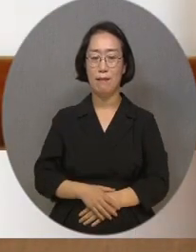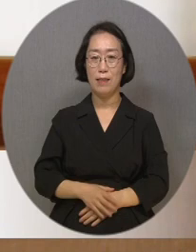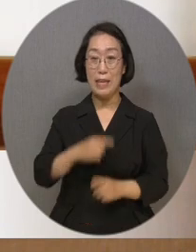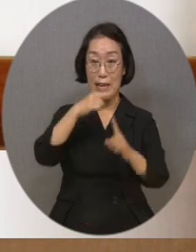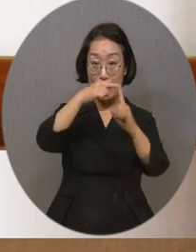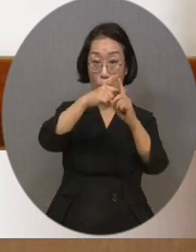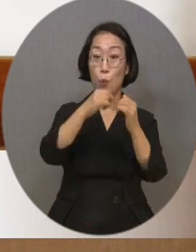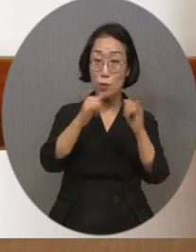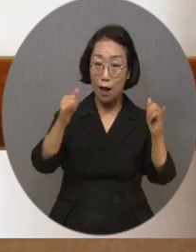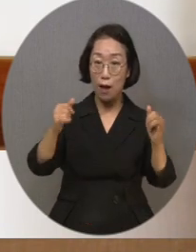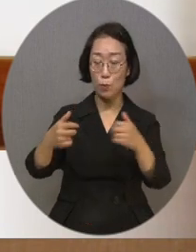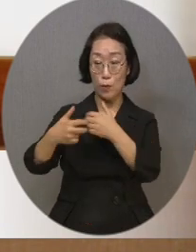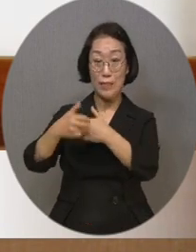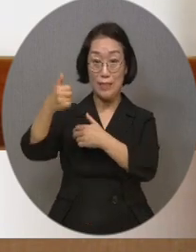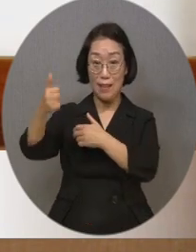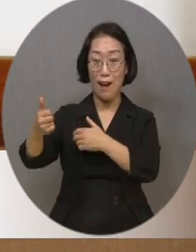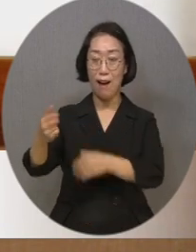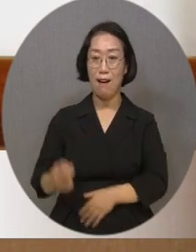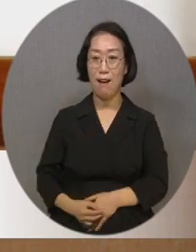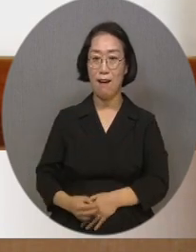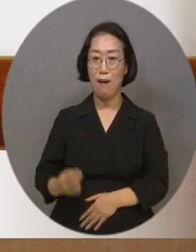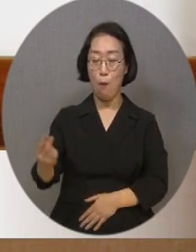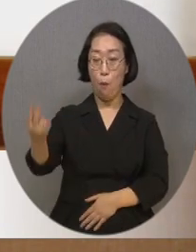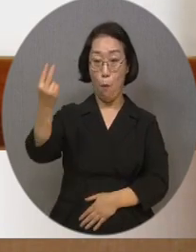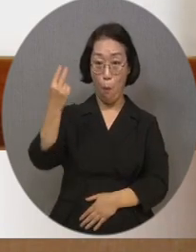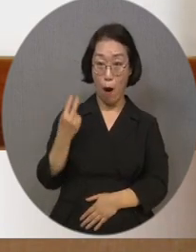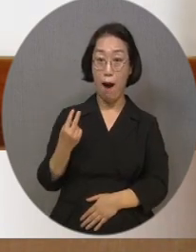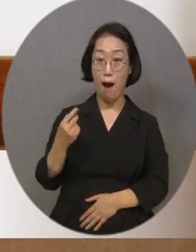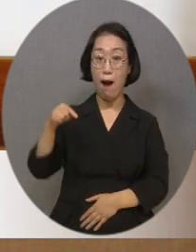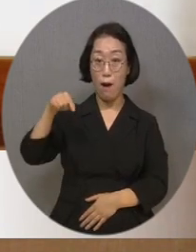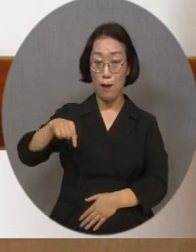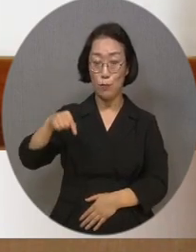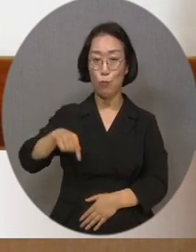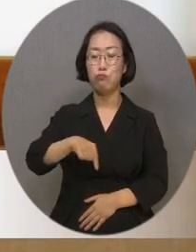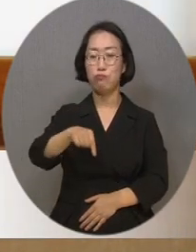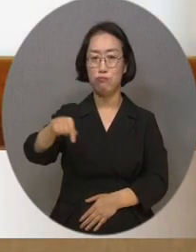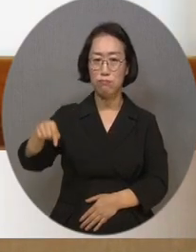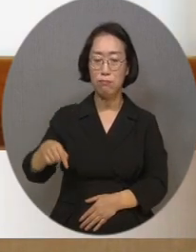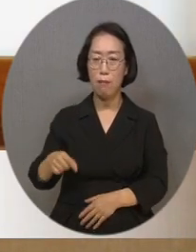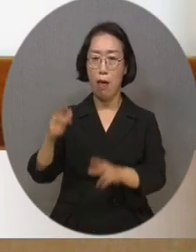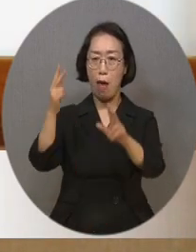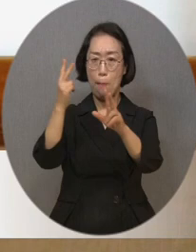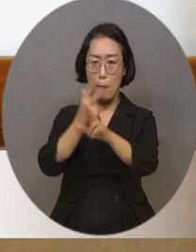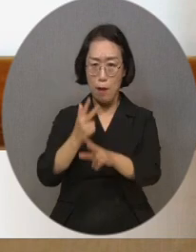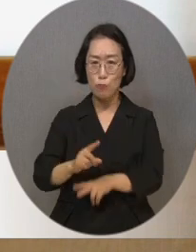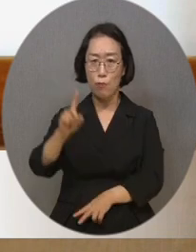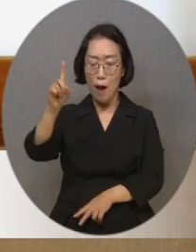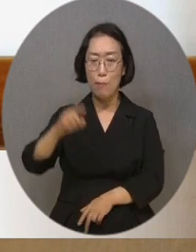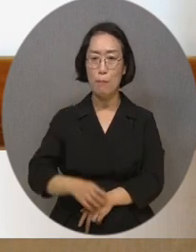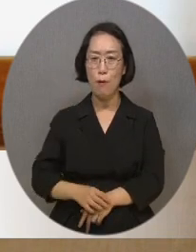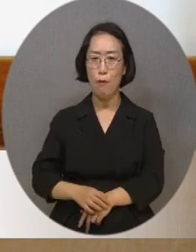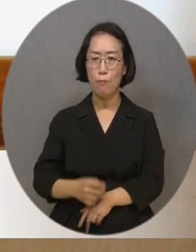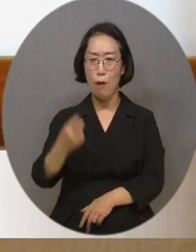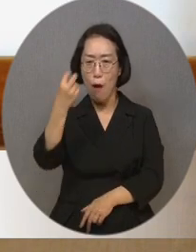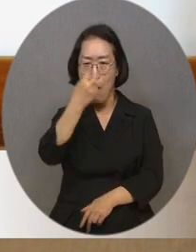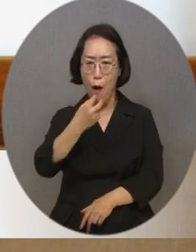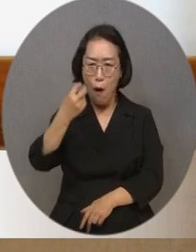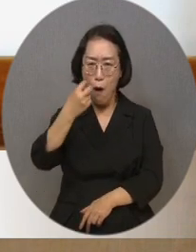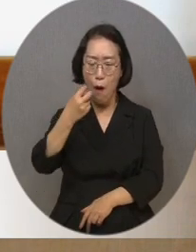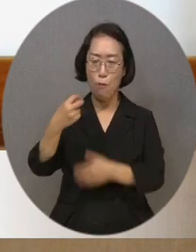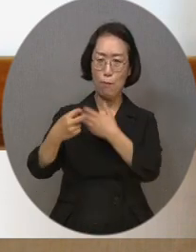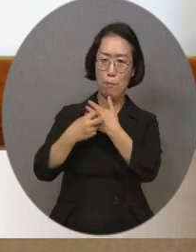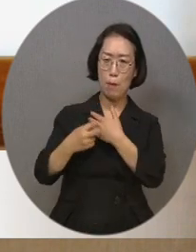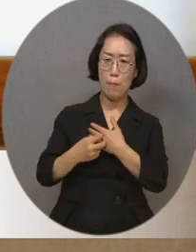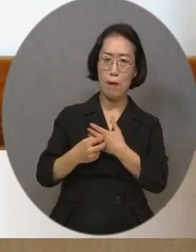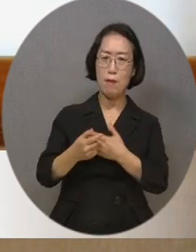간호사님하고 의사선생님이 우리 선평마을 노인정에 와서 일주일에 한 번씩 이렇게 치료를 해주니까